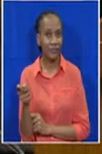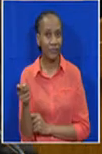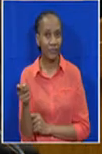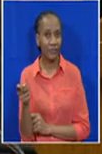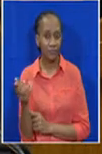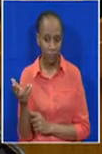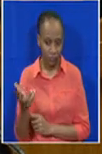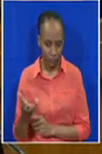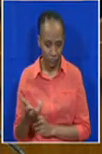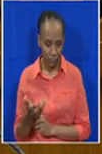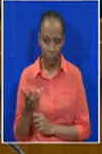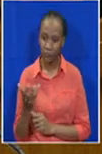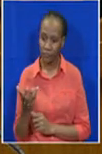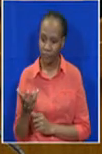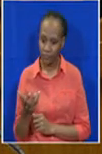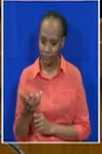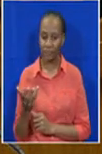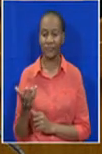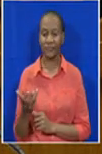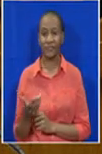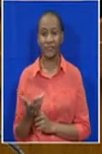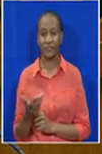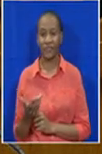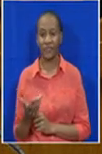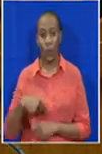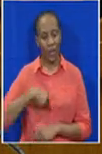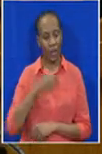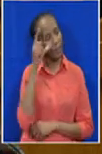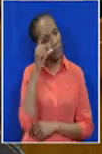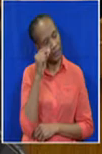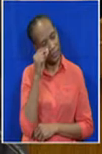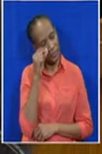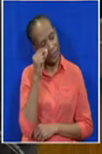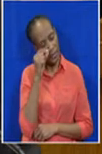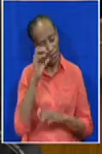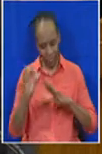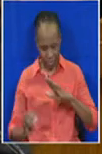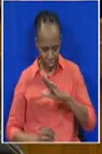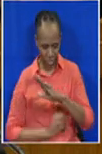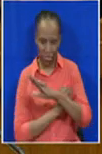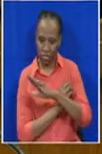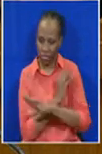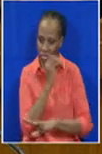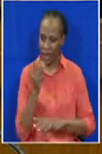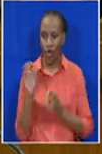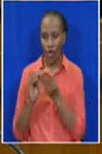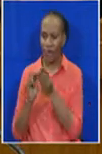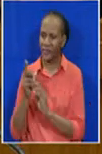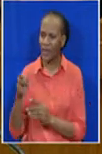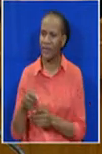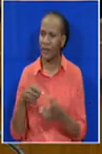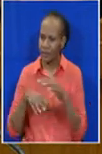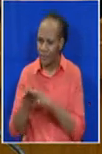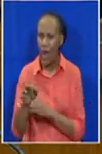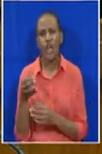Terwyl hy nog lekker leen slaap in die weelde in vier uur die ochend, gaan hulle sê toe om kos op die tafel te sêt vir hulle families. Hulle ken niks